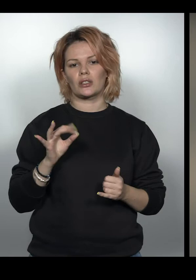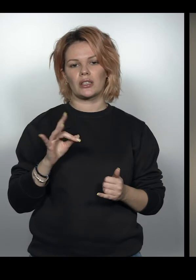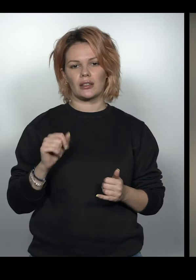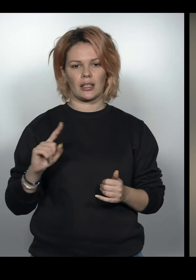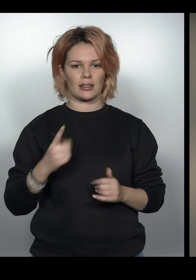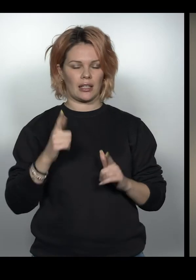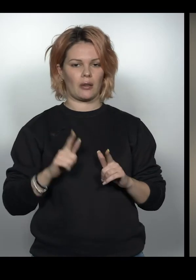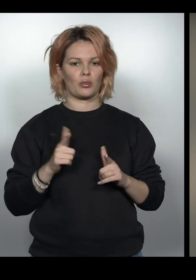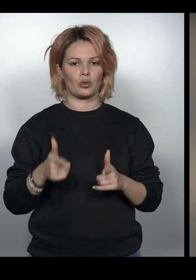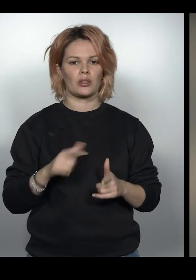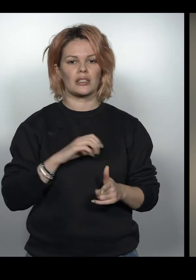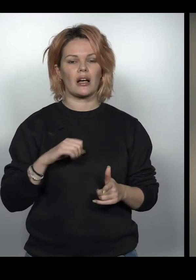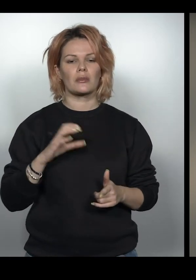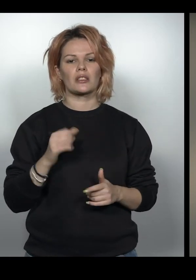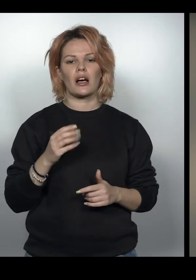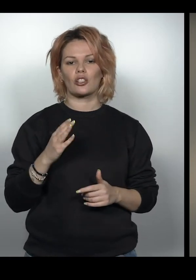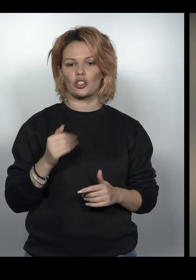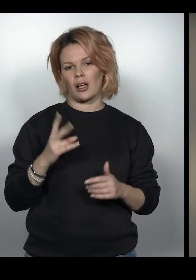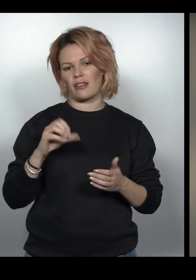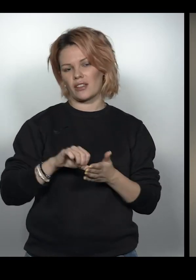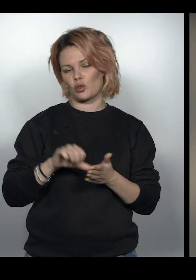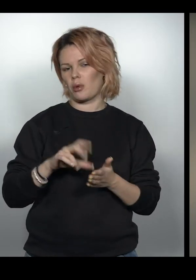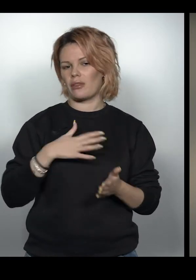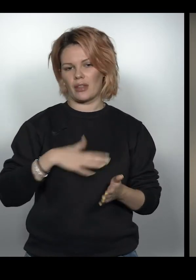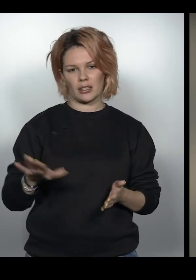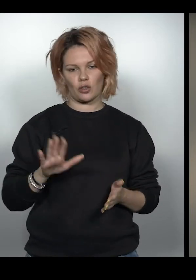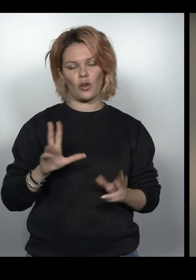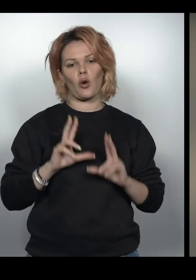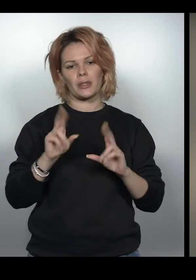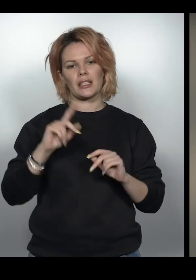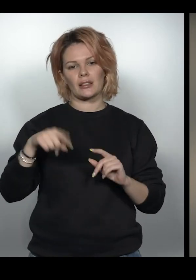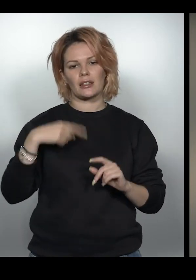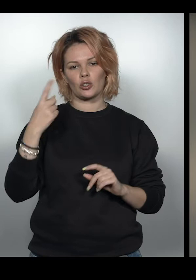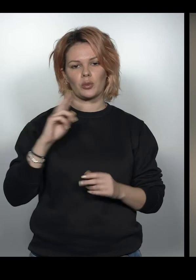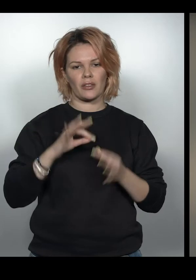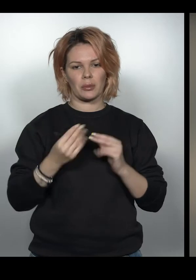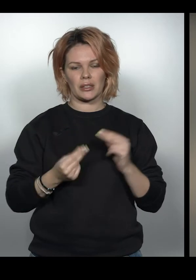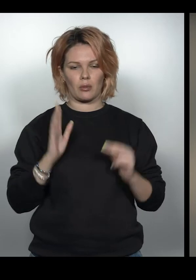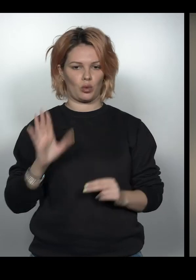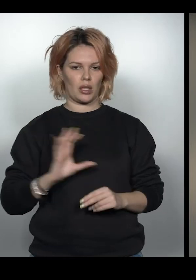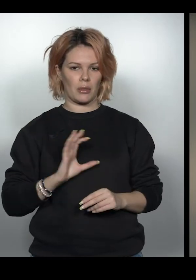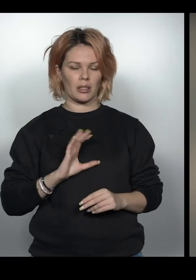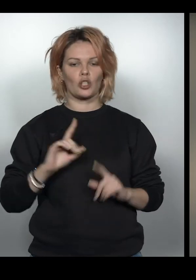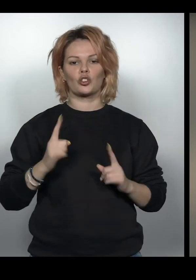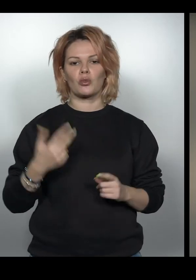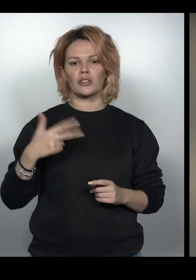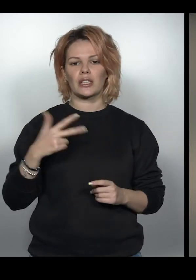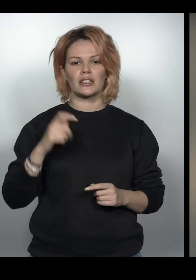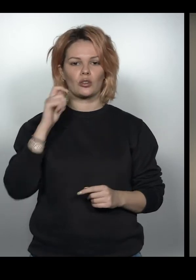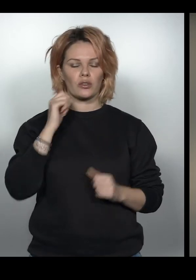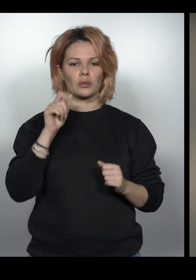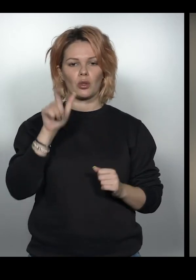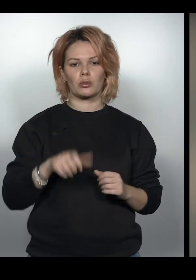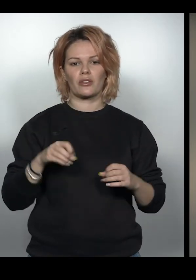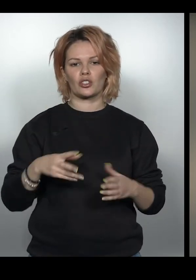Олександра дебютними. Втім, сам Сашко виступом незадоволений і обіцяє, на наступних іграх буде медаль. Чому у 30 років